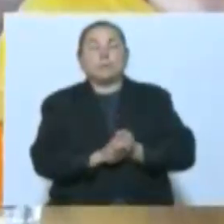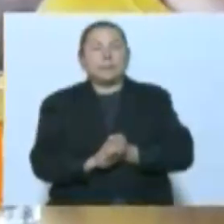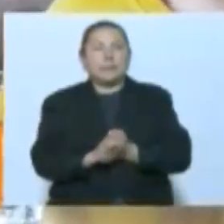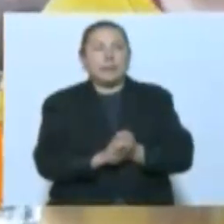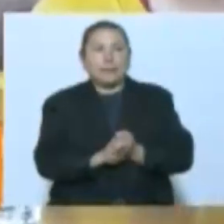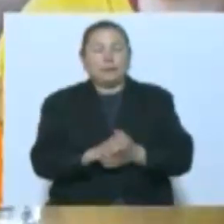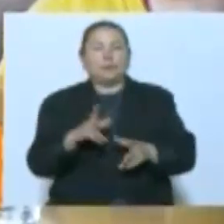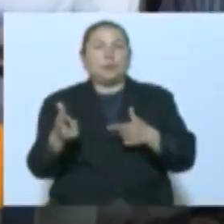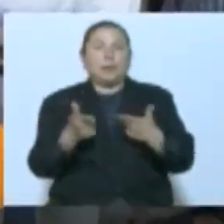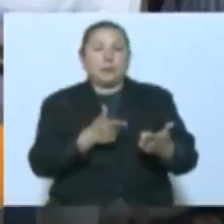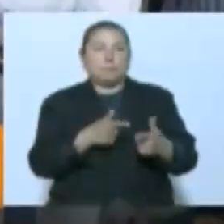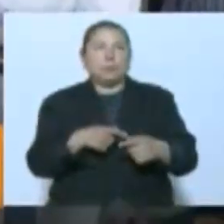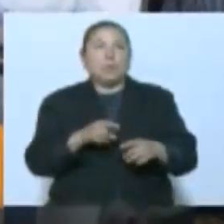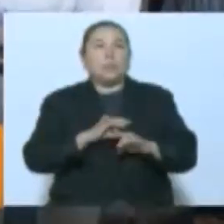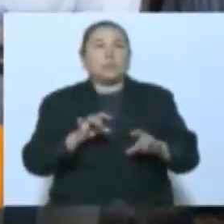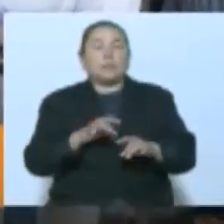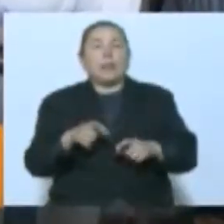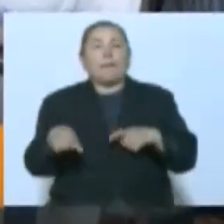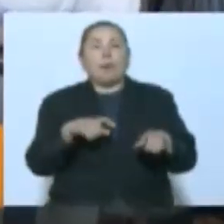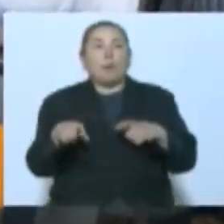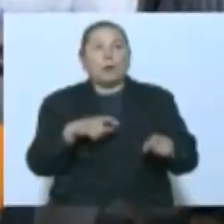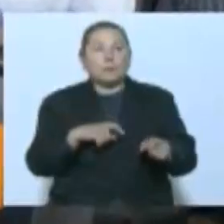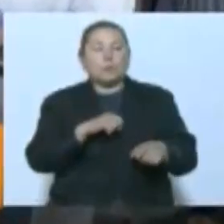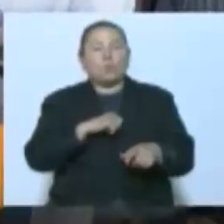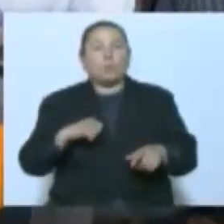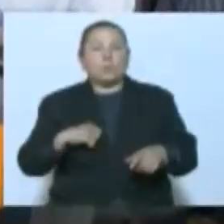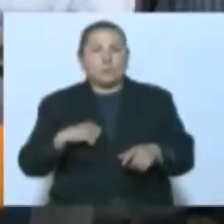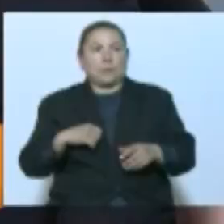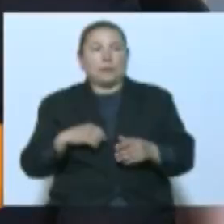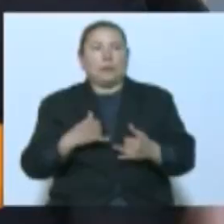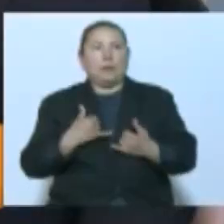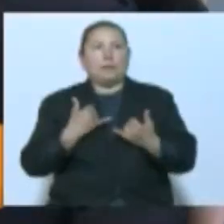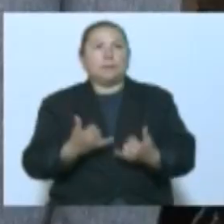қолын созуға дайындығын жеткізді. Эвакуацияланғандарды өз алғыстарын білдірді.